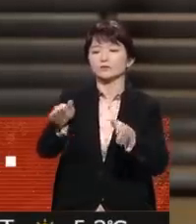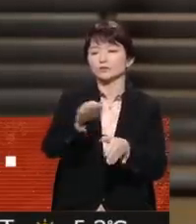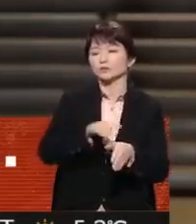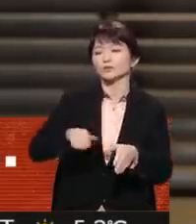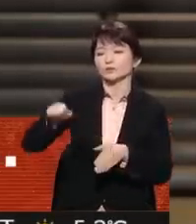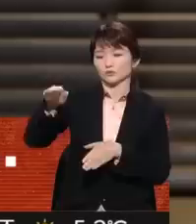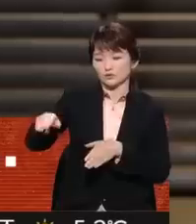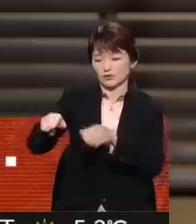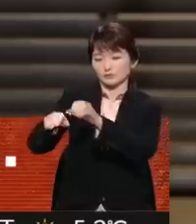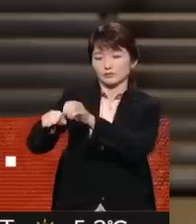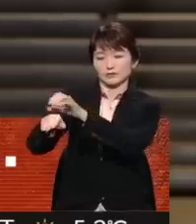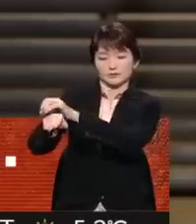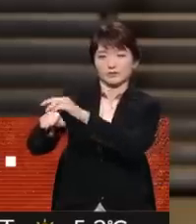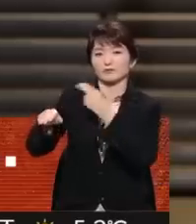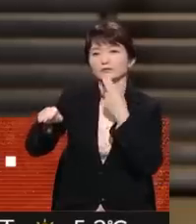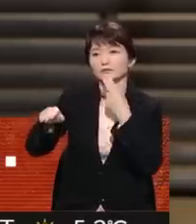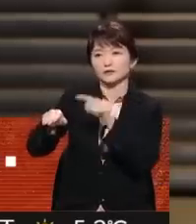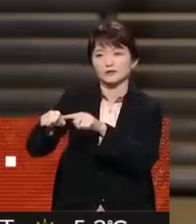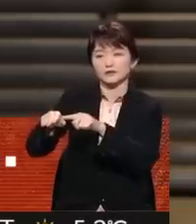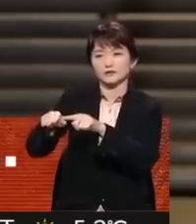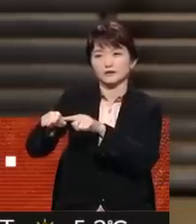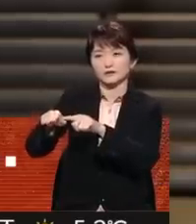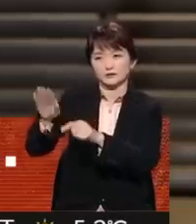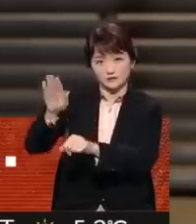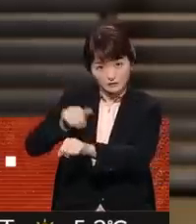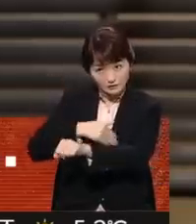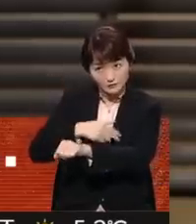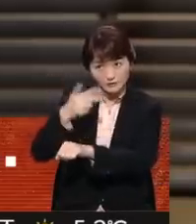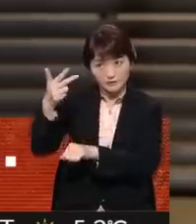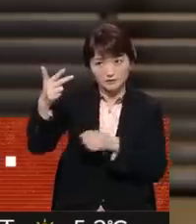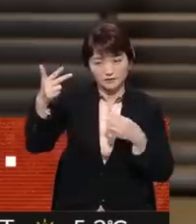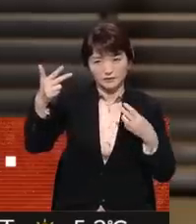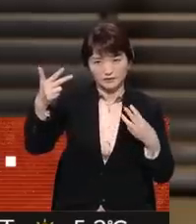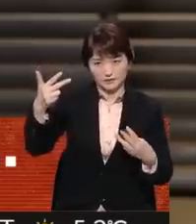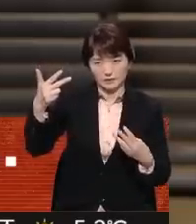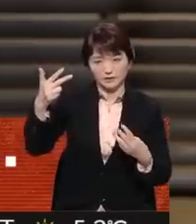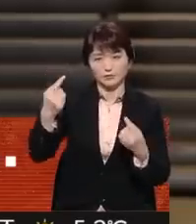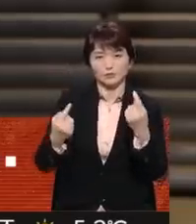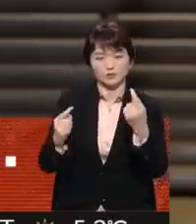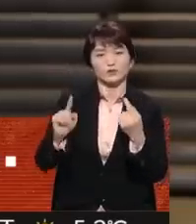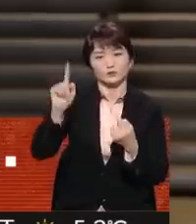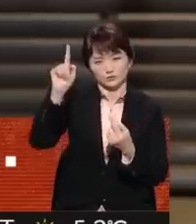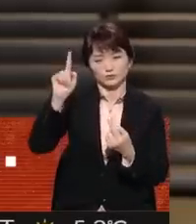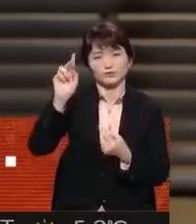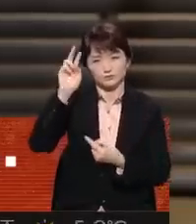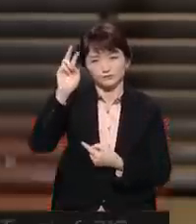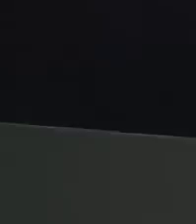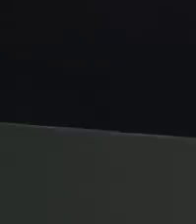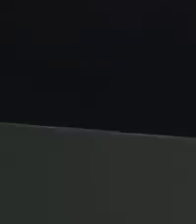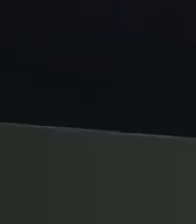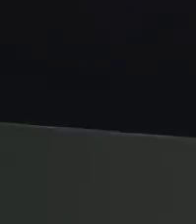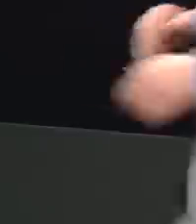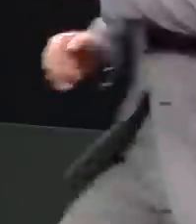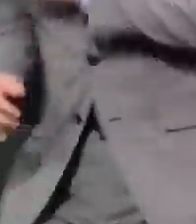해놓고 비상등도 켜놓지 않았던 저 차량의 과실이 그래도 7:3보다 높지 않을까 그렇군요